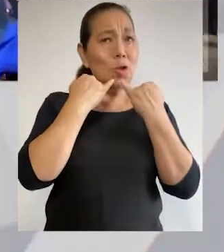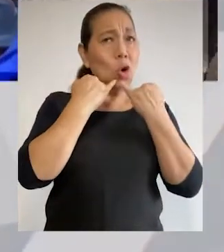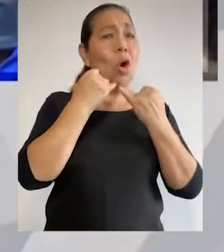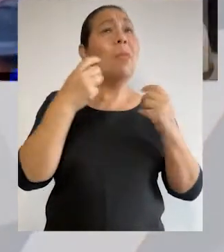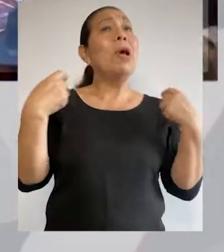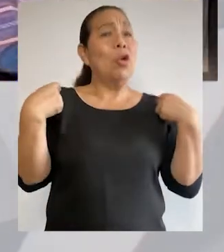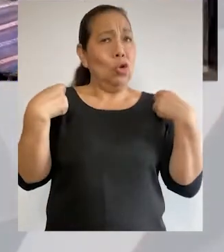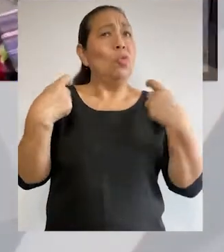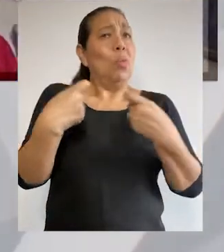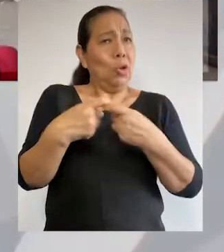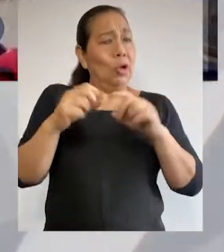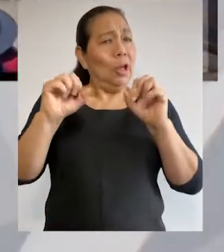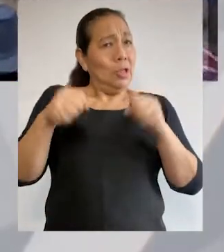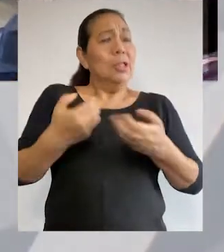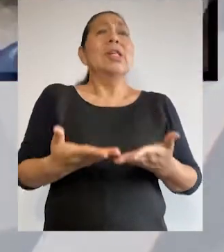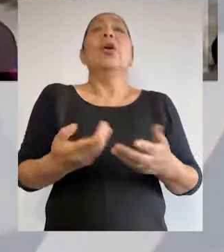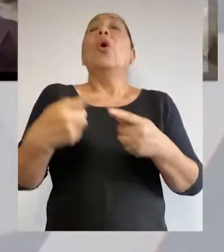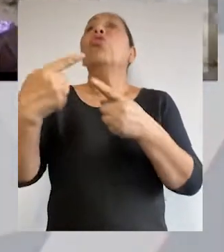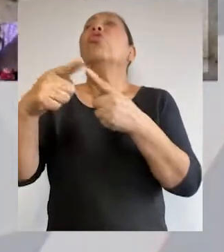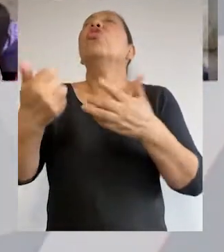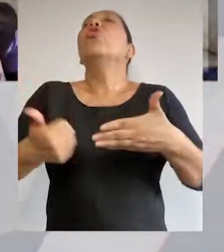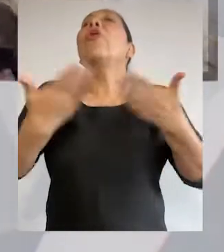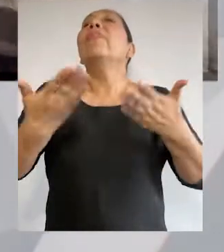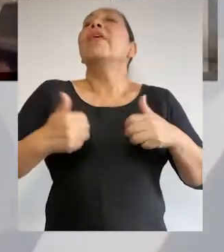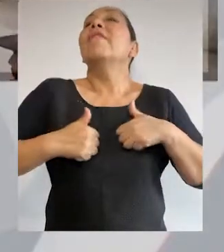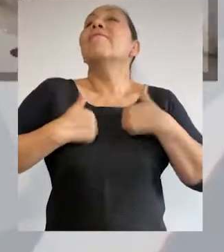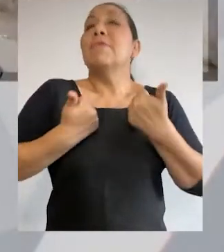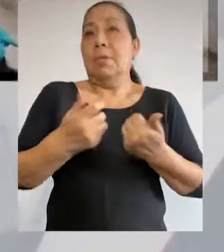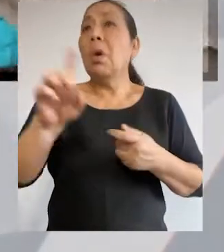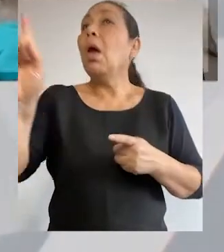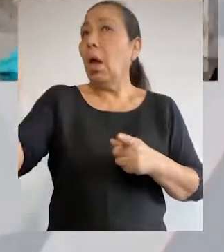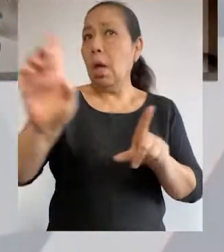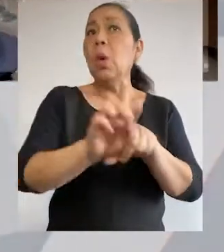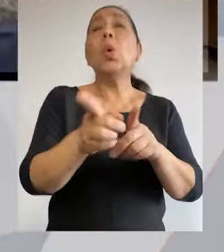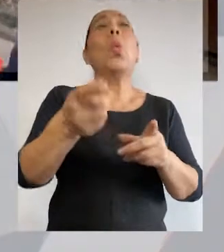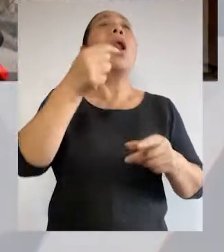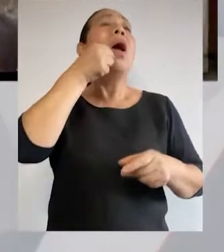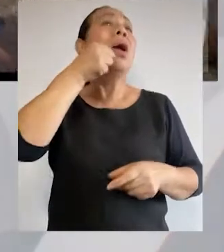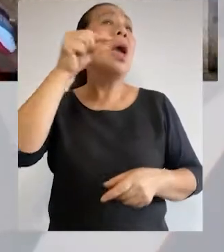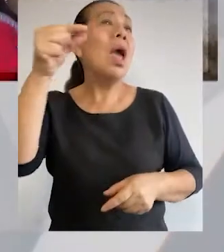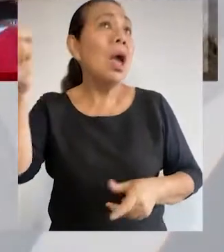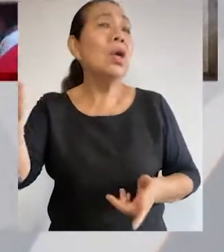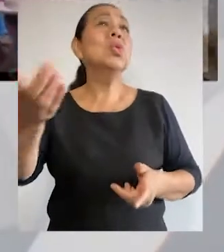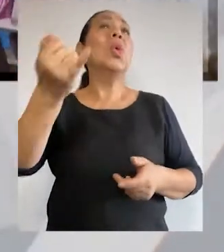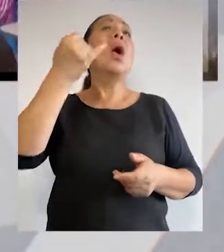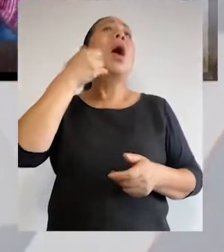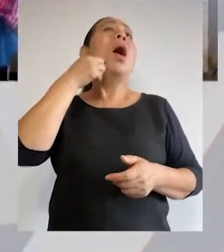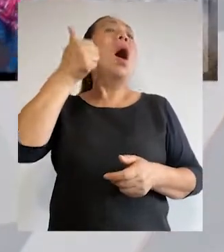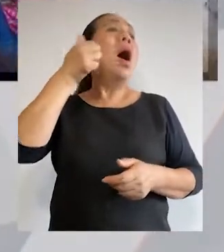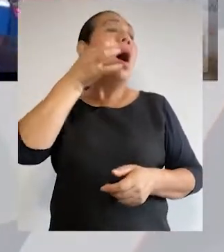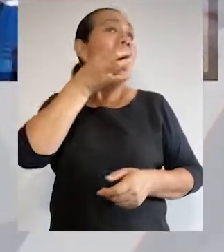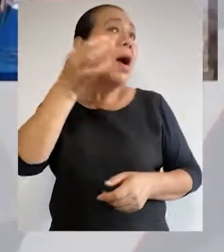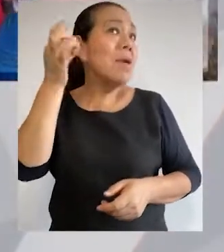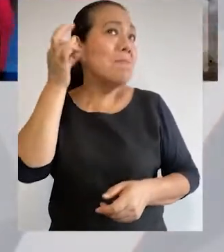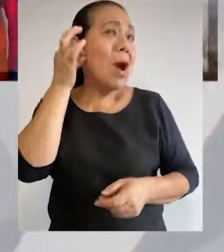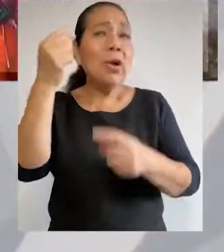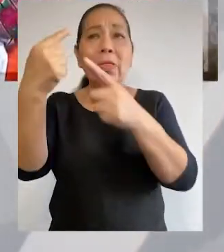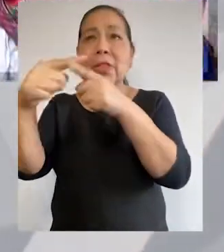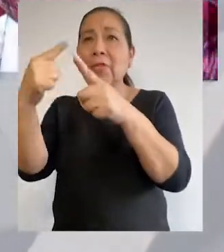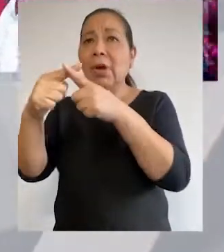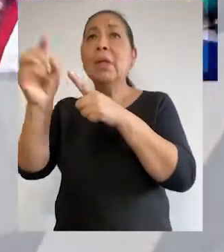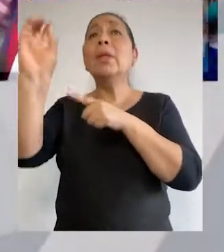ñawinchakuchkan. Hapa hatiniyuqmi Castilla simi. Chay hinallataq wakin llaqtakunapipas aswanraq rimasqa